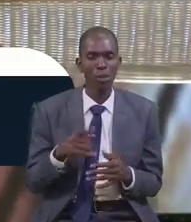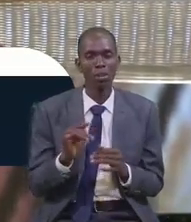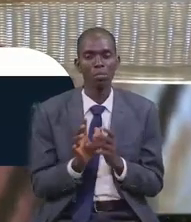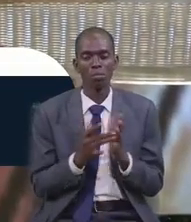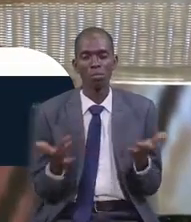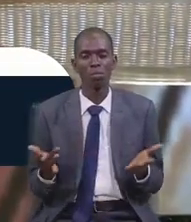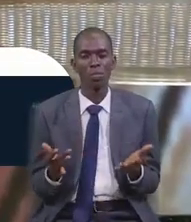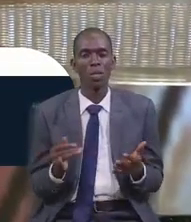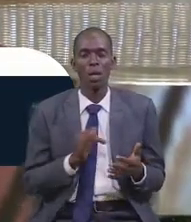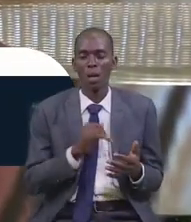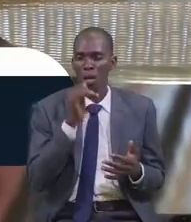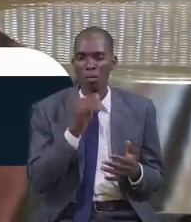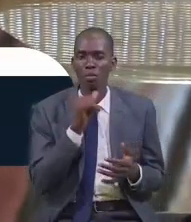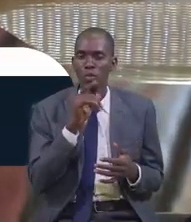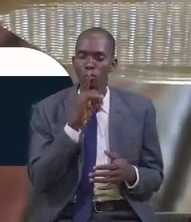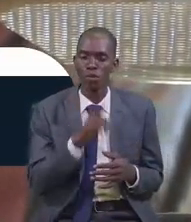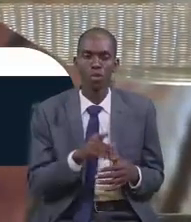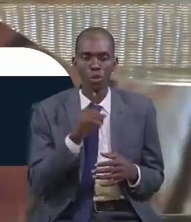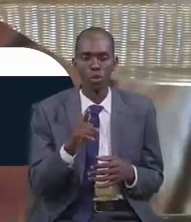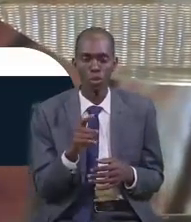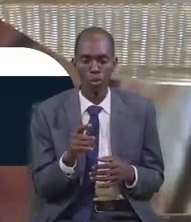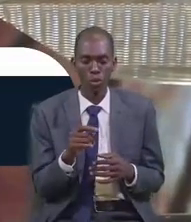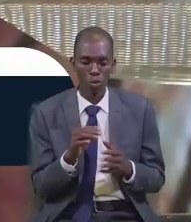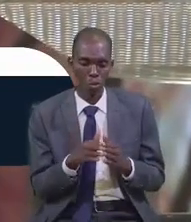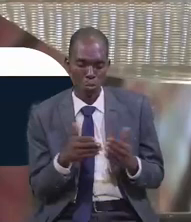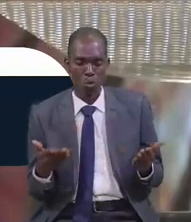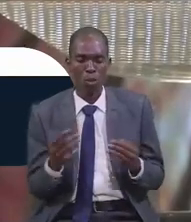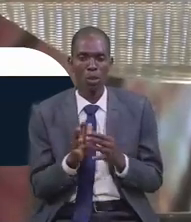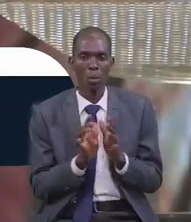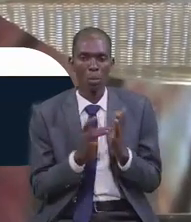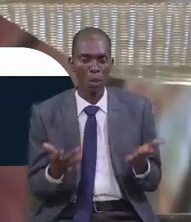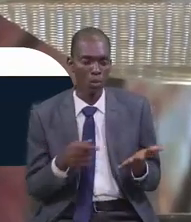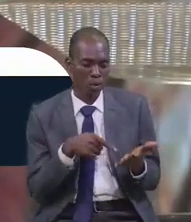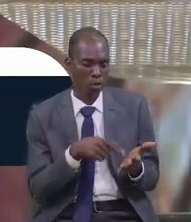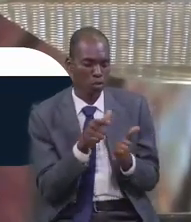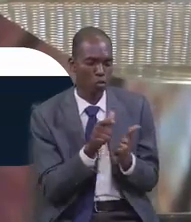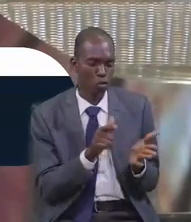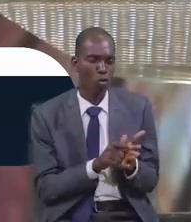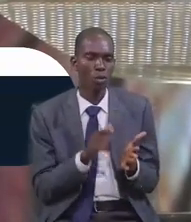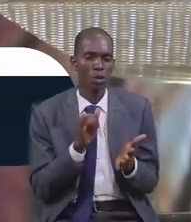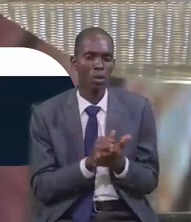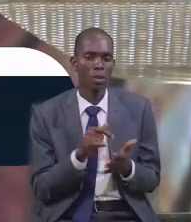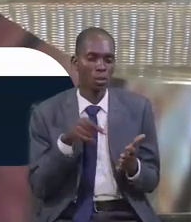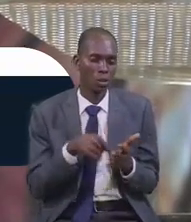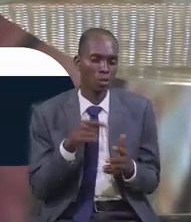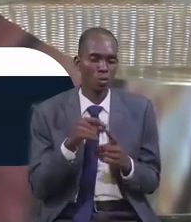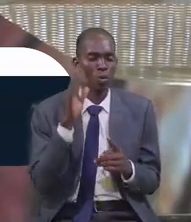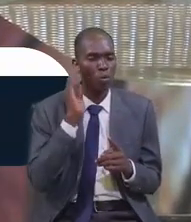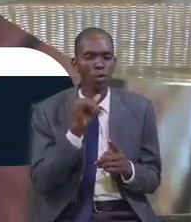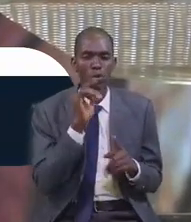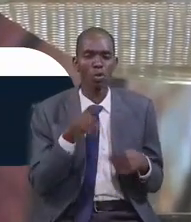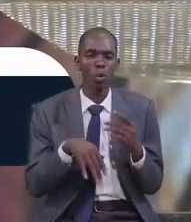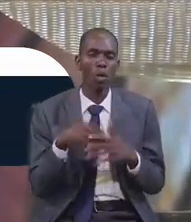les pages de la Bible. Bah, que cette, la loi de l'Éternel ne doit pas s'éloigner de ta bouche, mais que tu